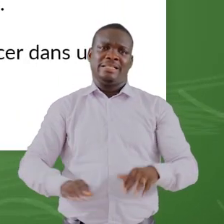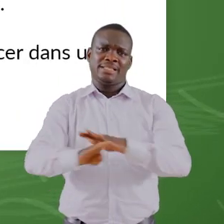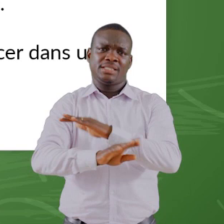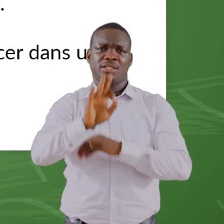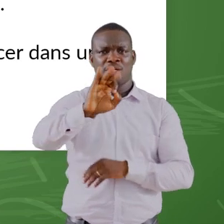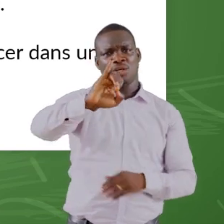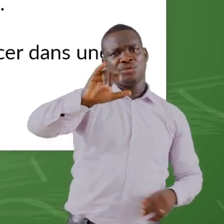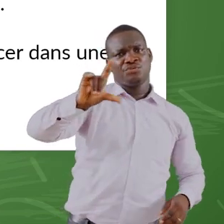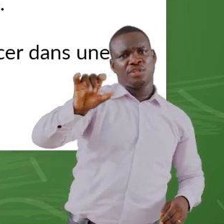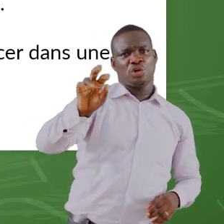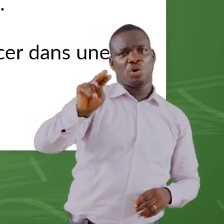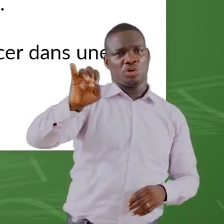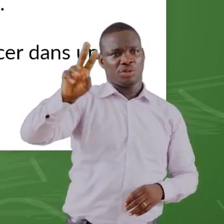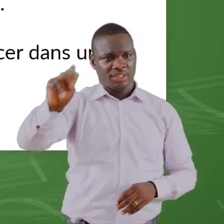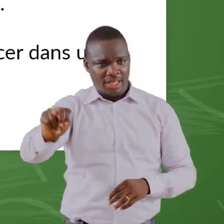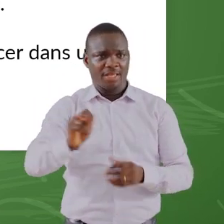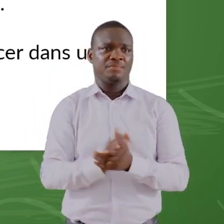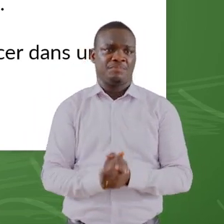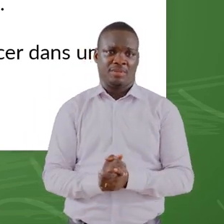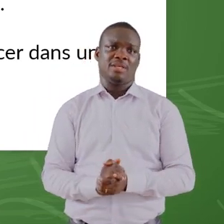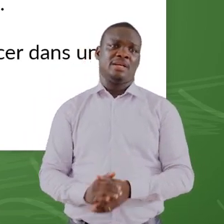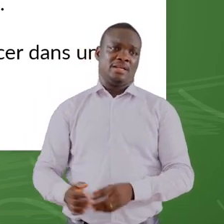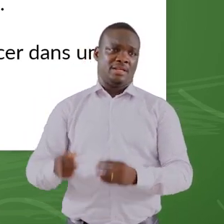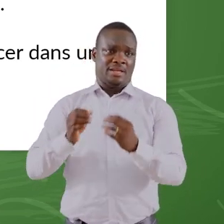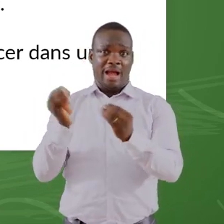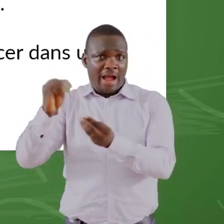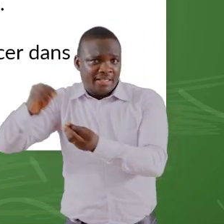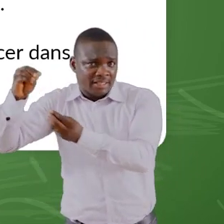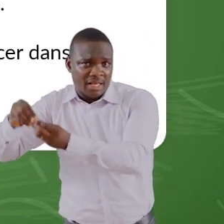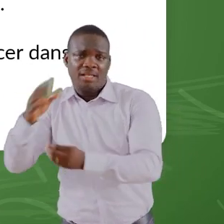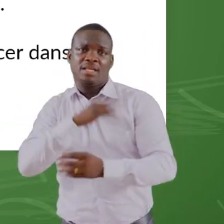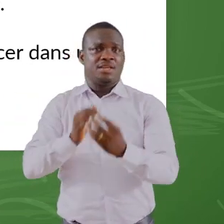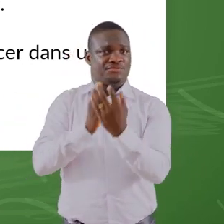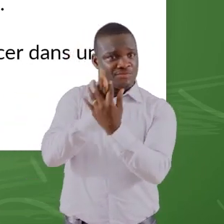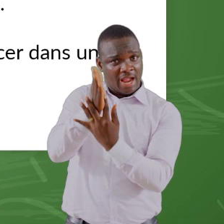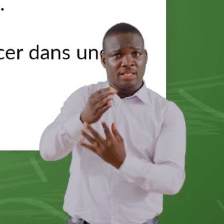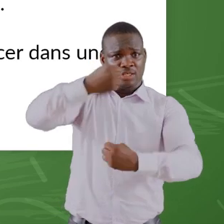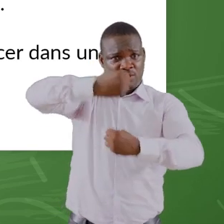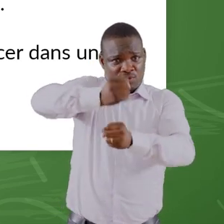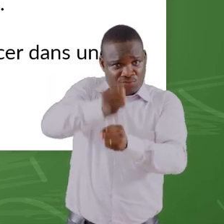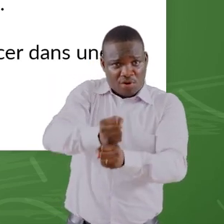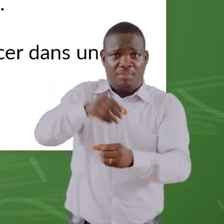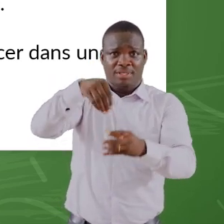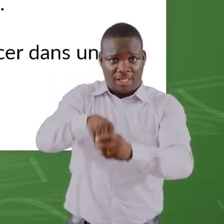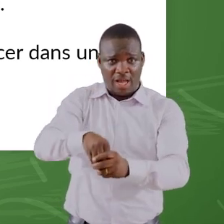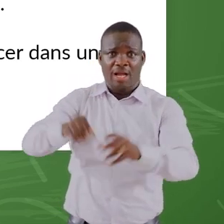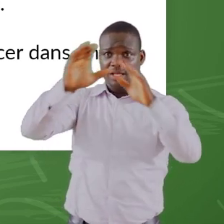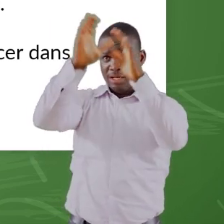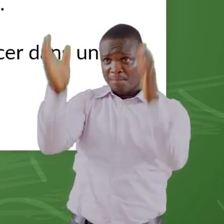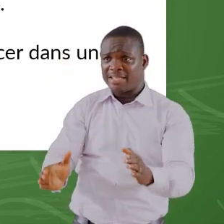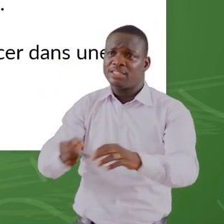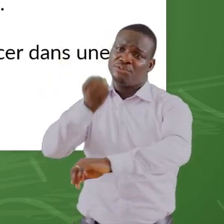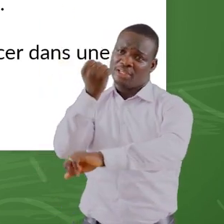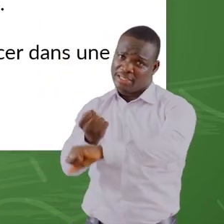filoniens, gîtes en amas et gîtes de faille se forment dans le